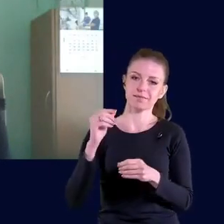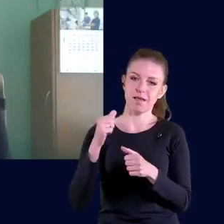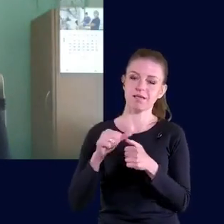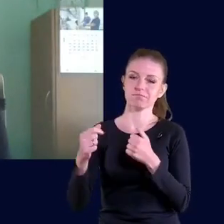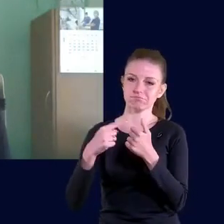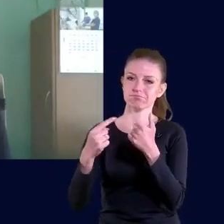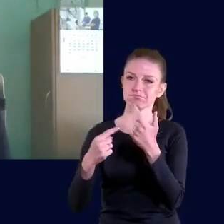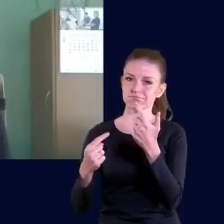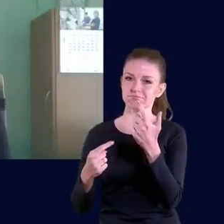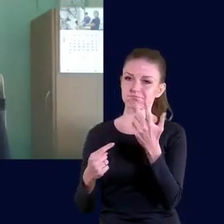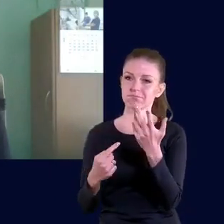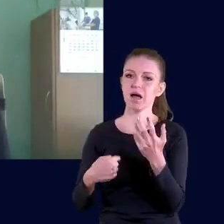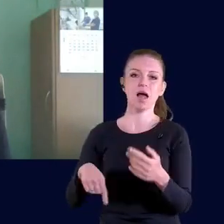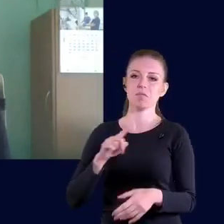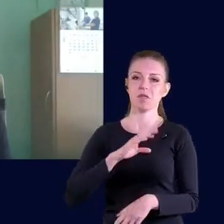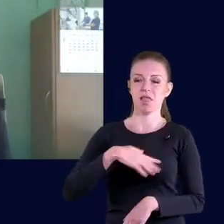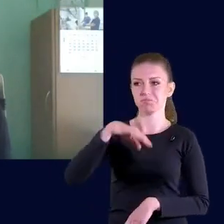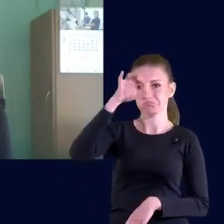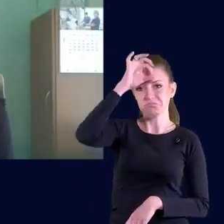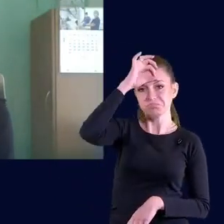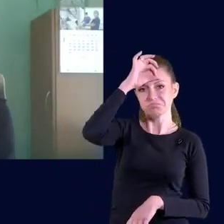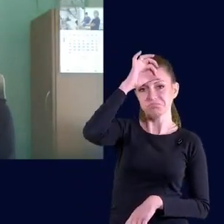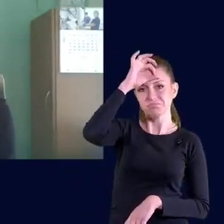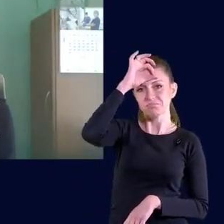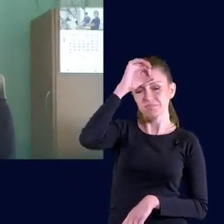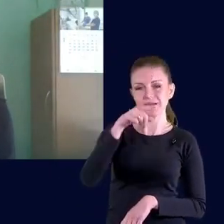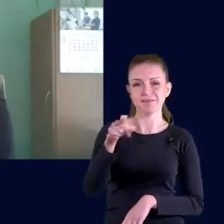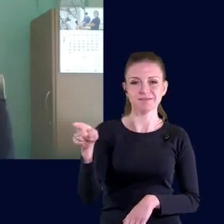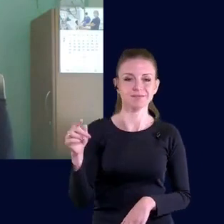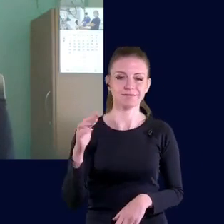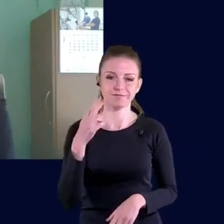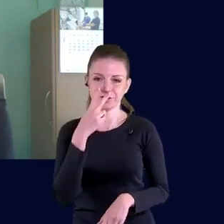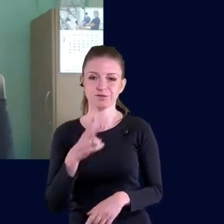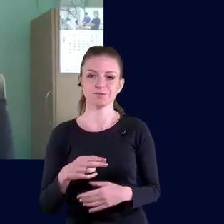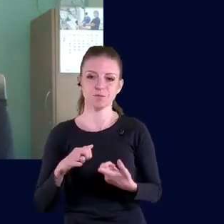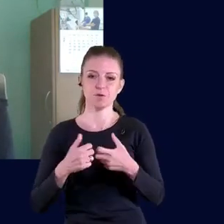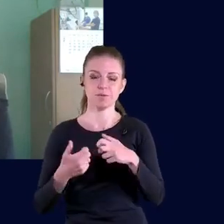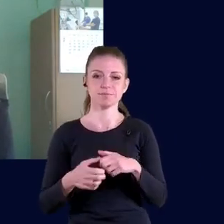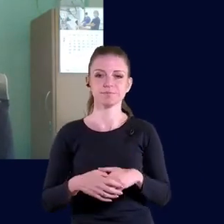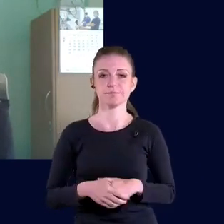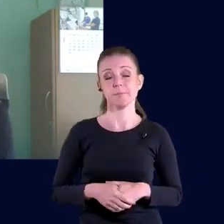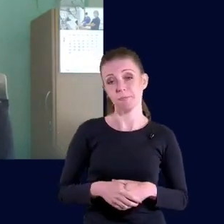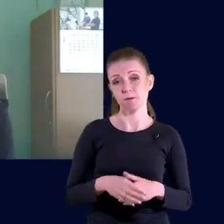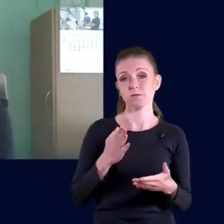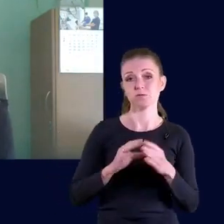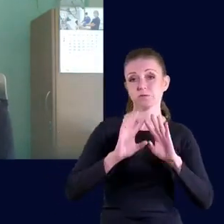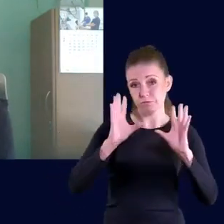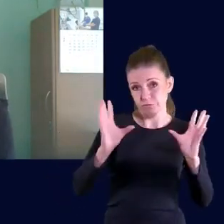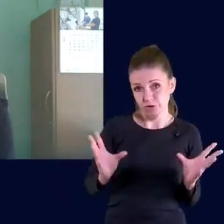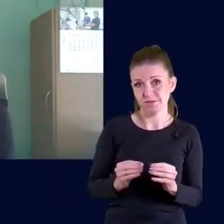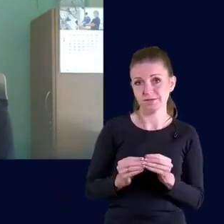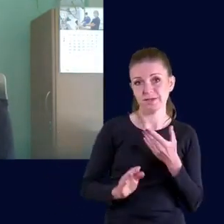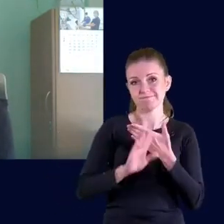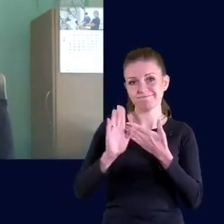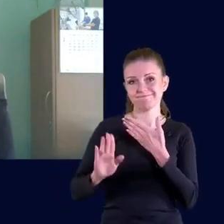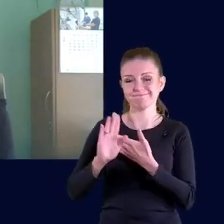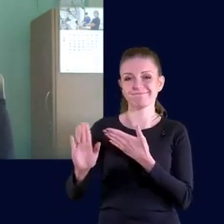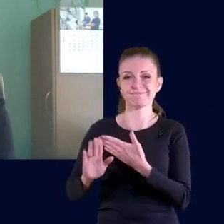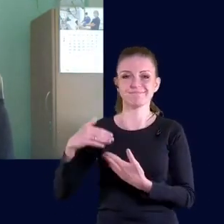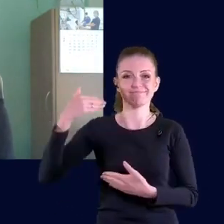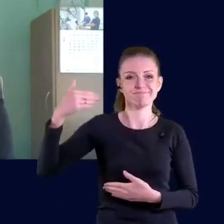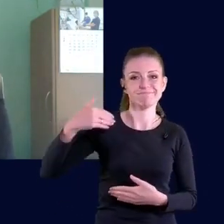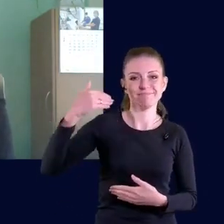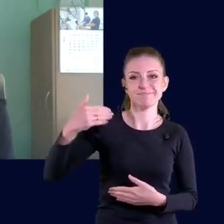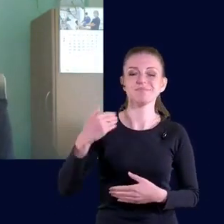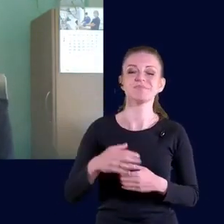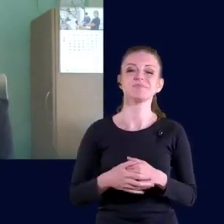nie zdają sobie z tego sprawy to już wszystkie wystąpienia przewidziane na pierwszą sesję